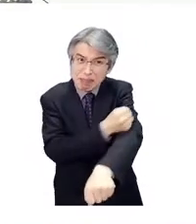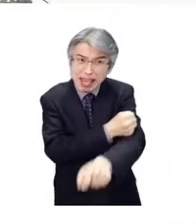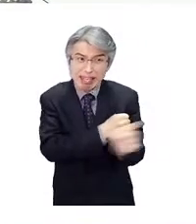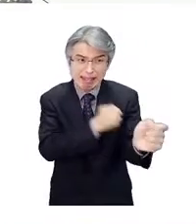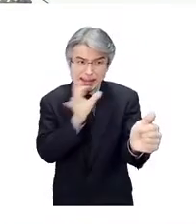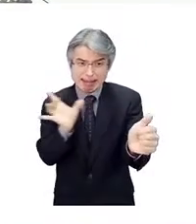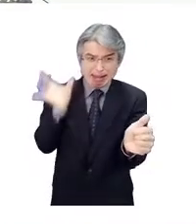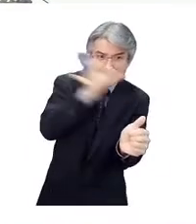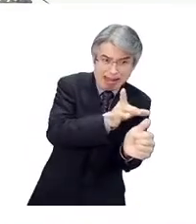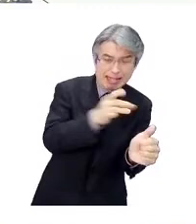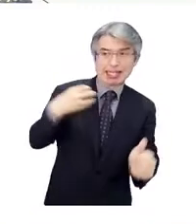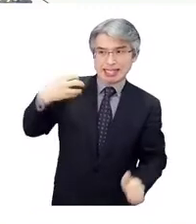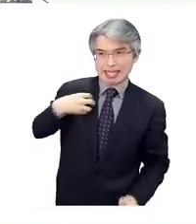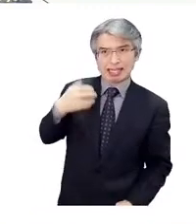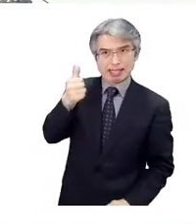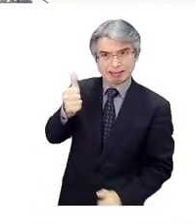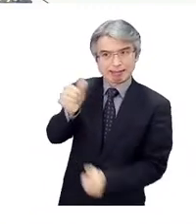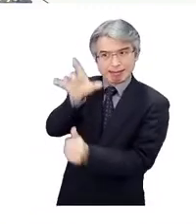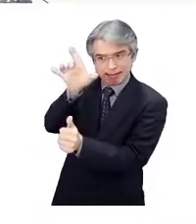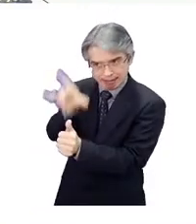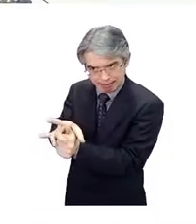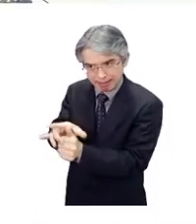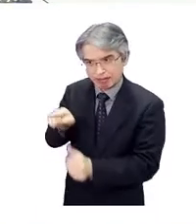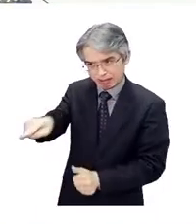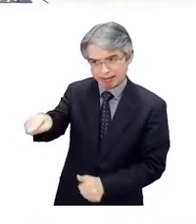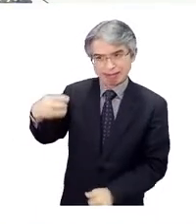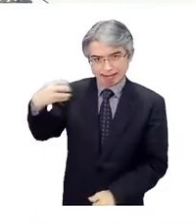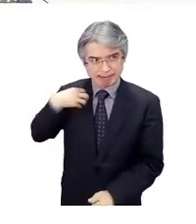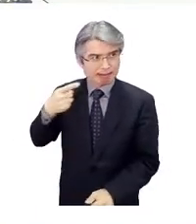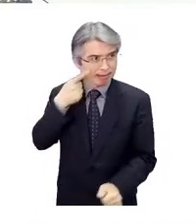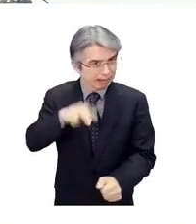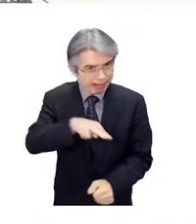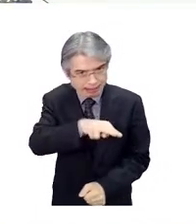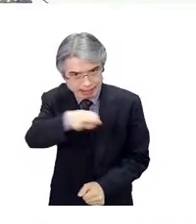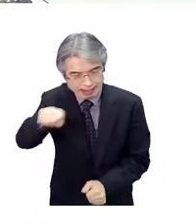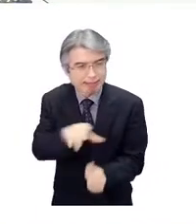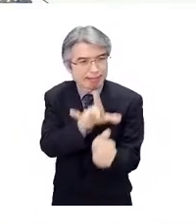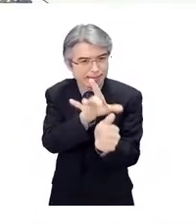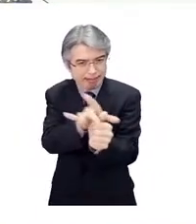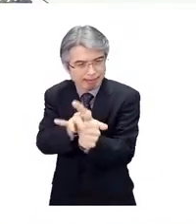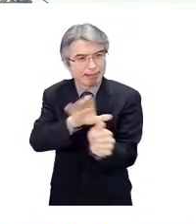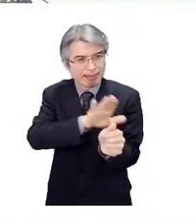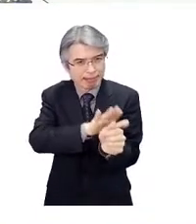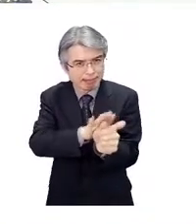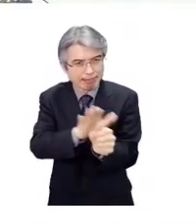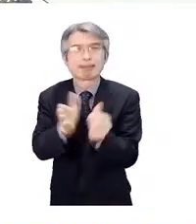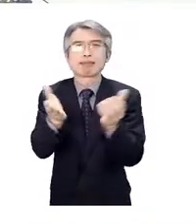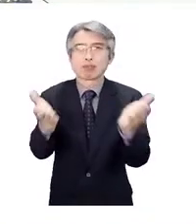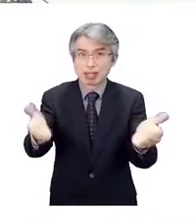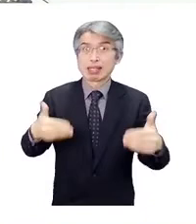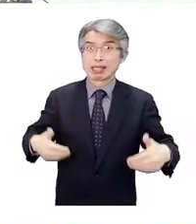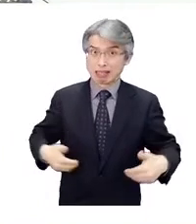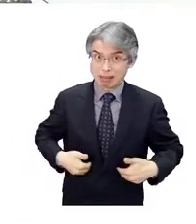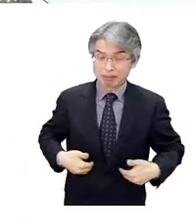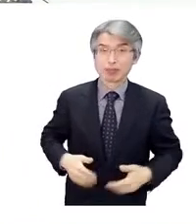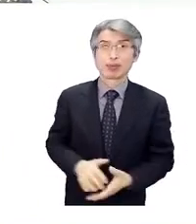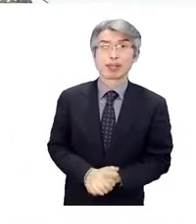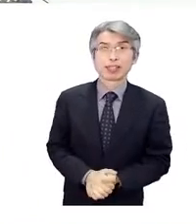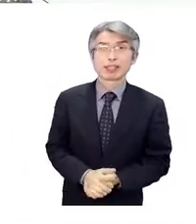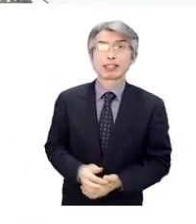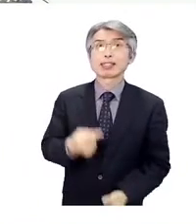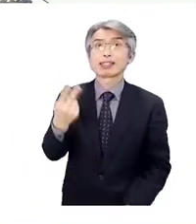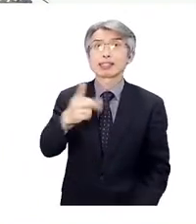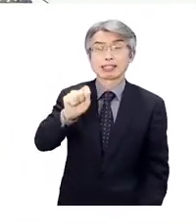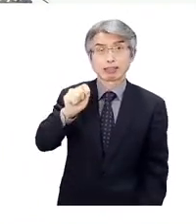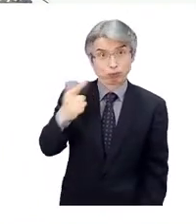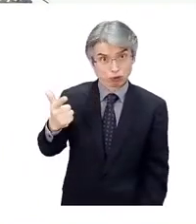전문기관을 선정하며 운영 전반을 총괄하고 있습니다. 이러한 구조 속에서 아이가 에브리싱 사업은 2016년